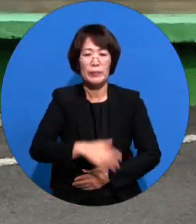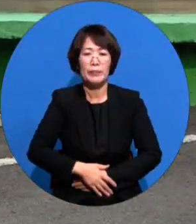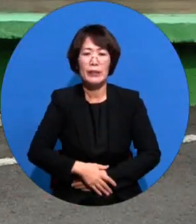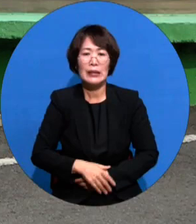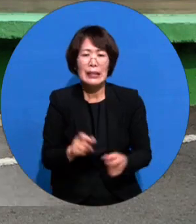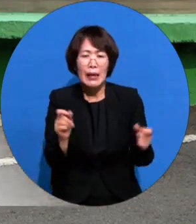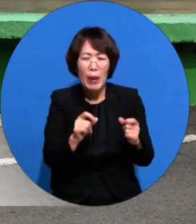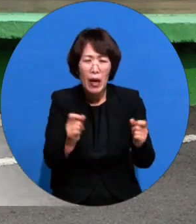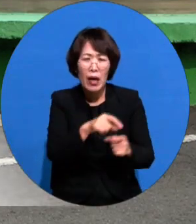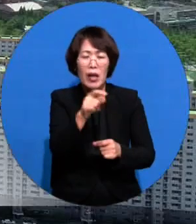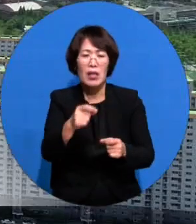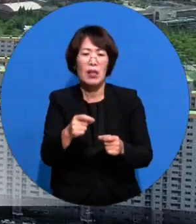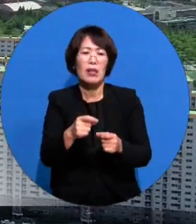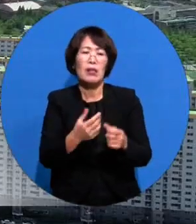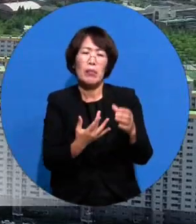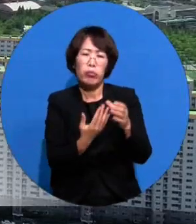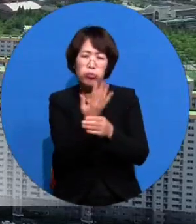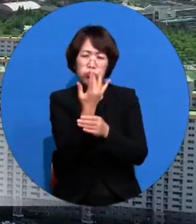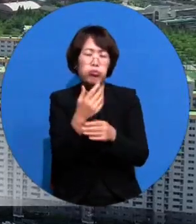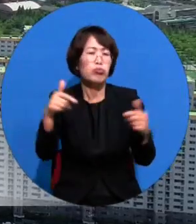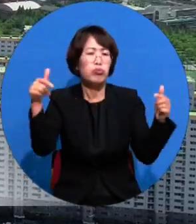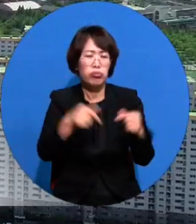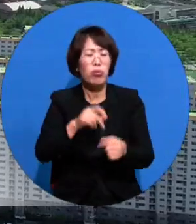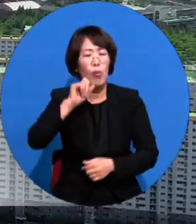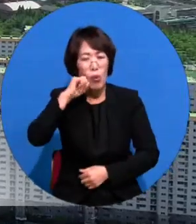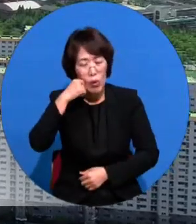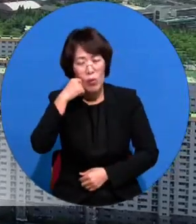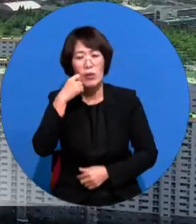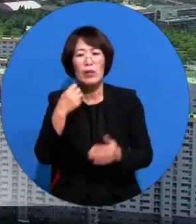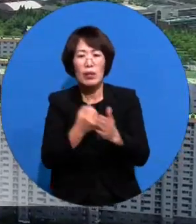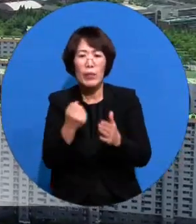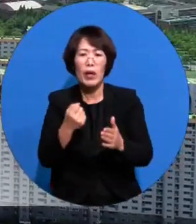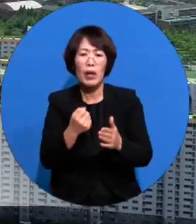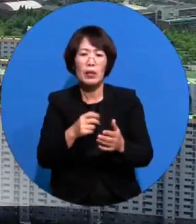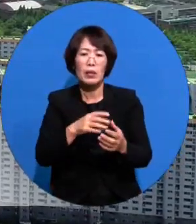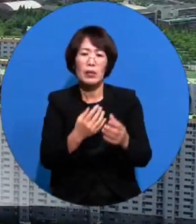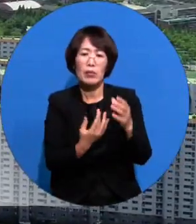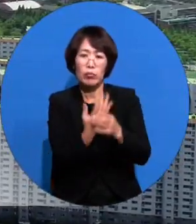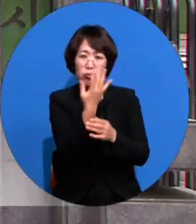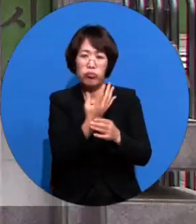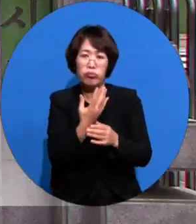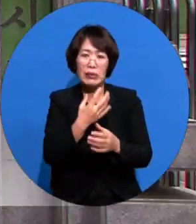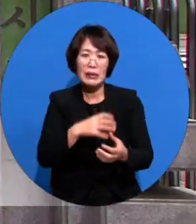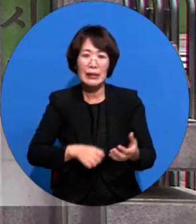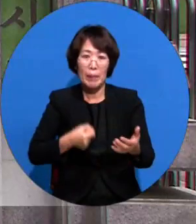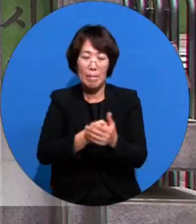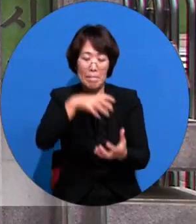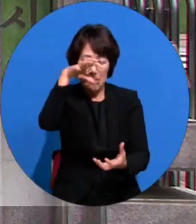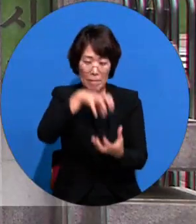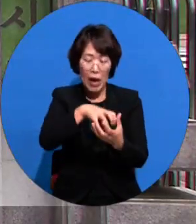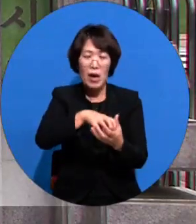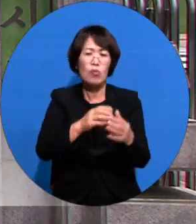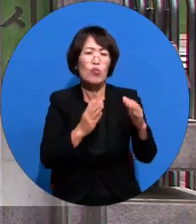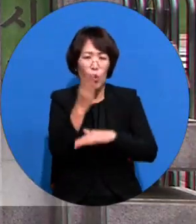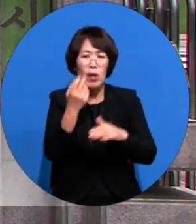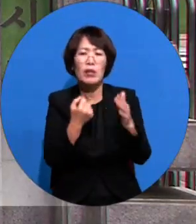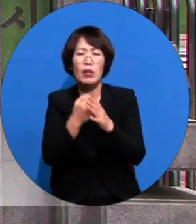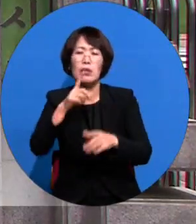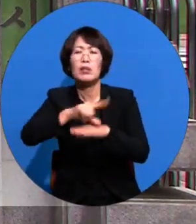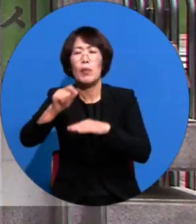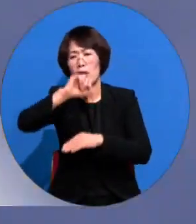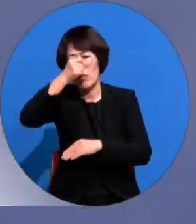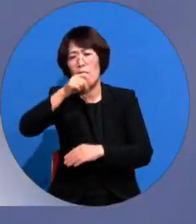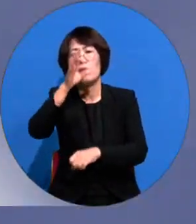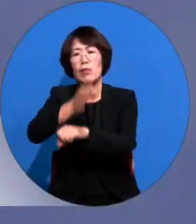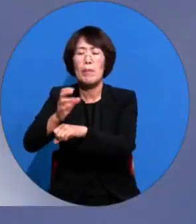단기간에 온실가스 발생량을 줄이긴 어려운 데다 온실가스 할당량을 초과할 경우 지자체 예산으로 배출권을 구입할 수밖에